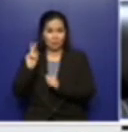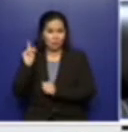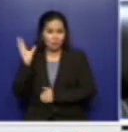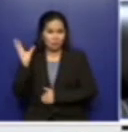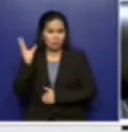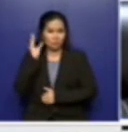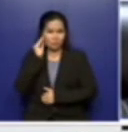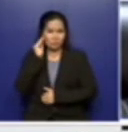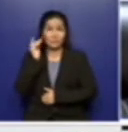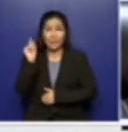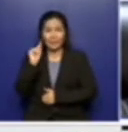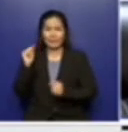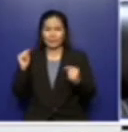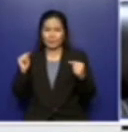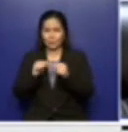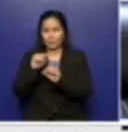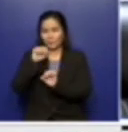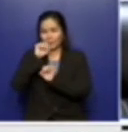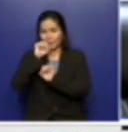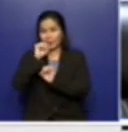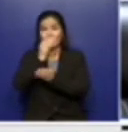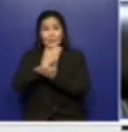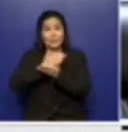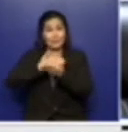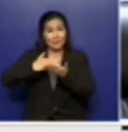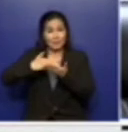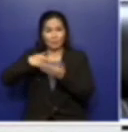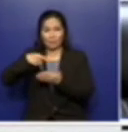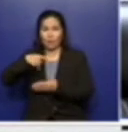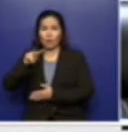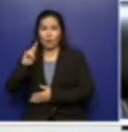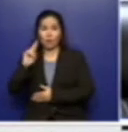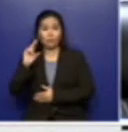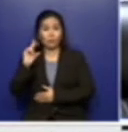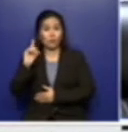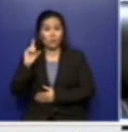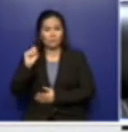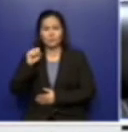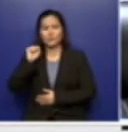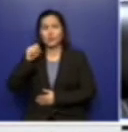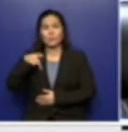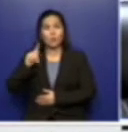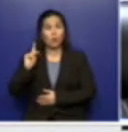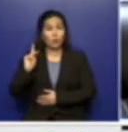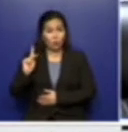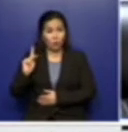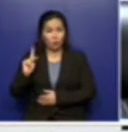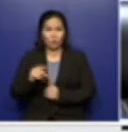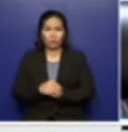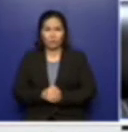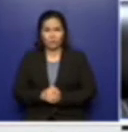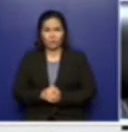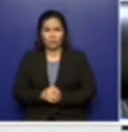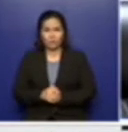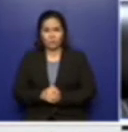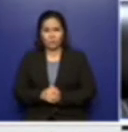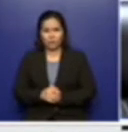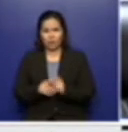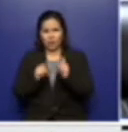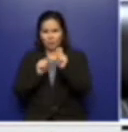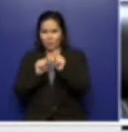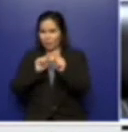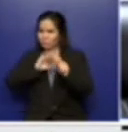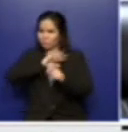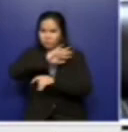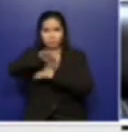ญหาในการที่ประกาศเขตพระราชกิจฎีกาสปก.คร่ำไปทั้งทั่วอำเ